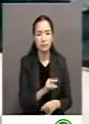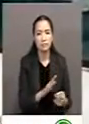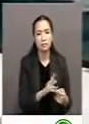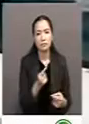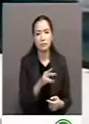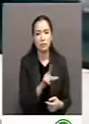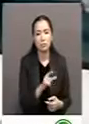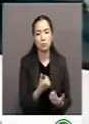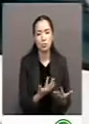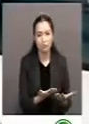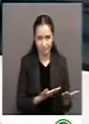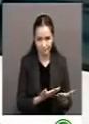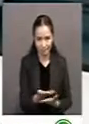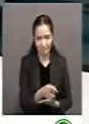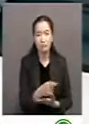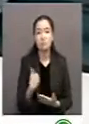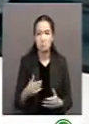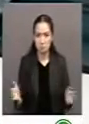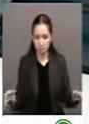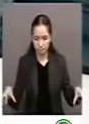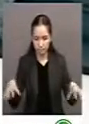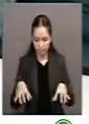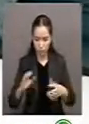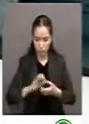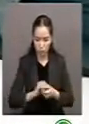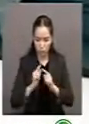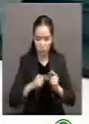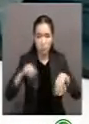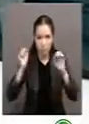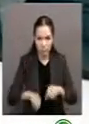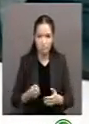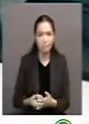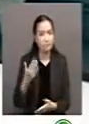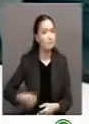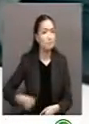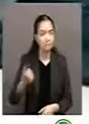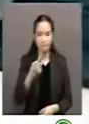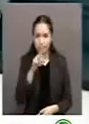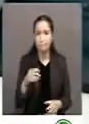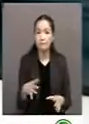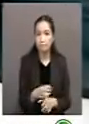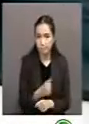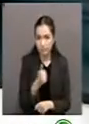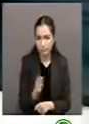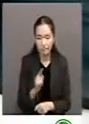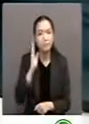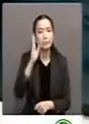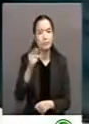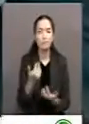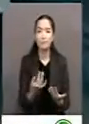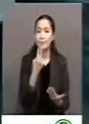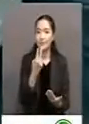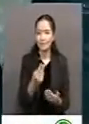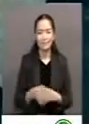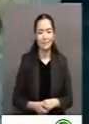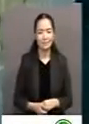ก็รอติดตามต่อไปนะคะนี่ถือว่าเป็นดีลที่มีการตกลงสูงที่สุดก็ต้องจับตามองค่ะว่าในที่สุดแล้วจะสรุปออกมาเมื่อไหร่ค่ะคุณสุภวรร